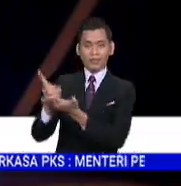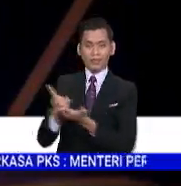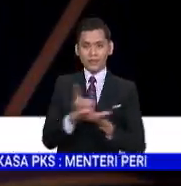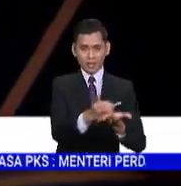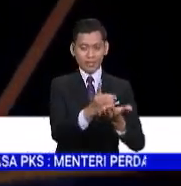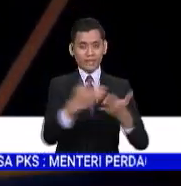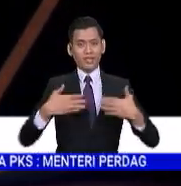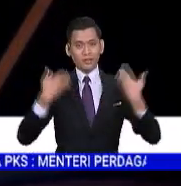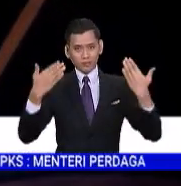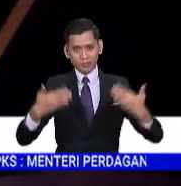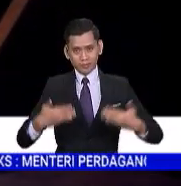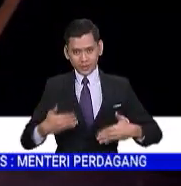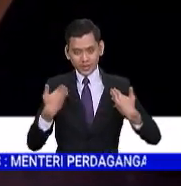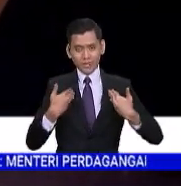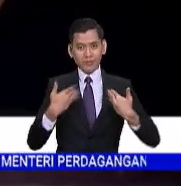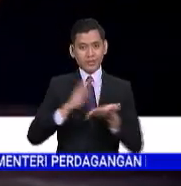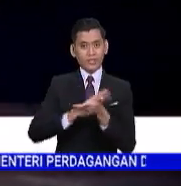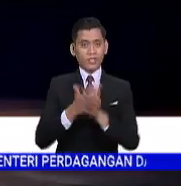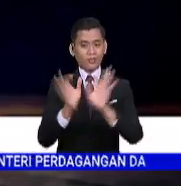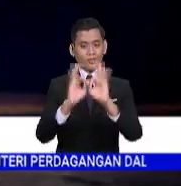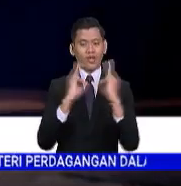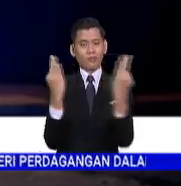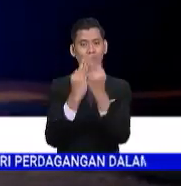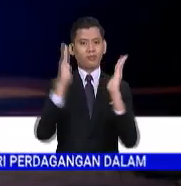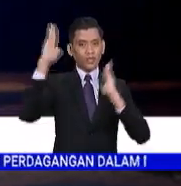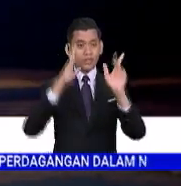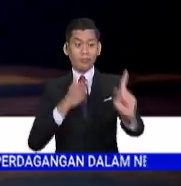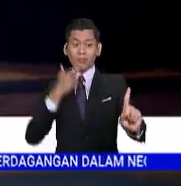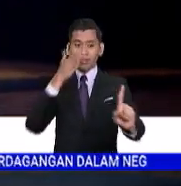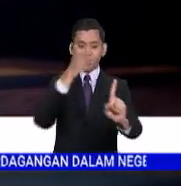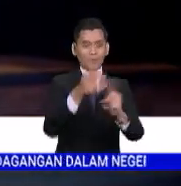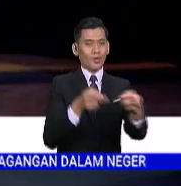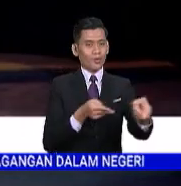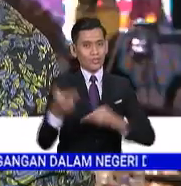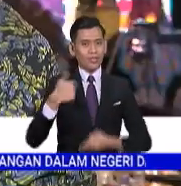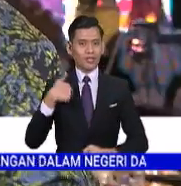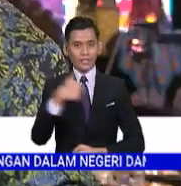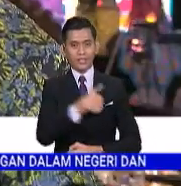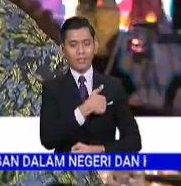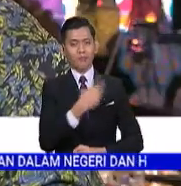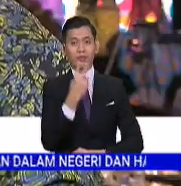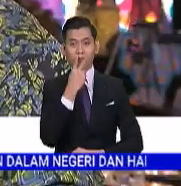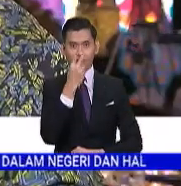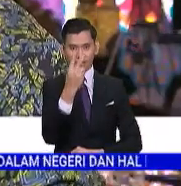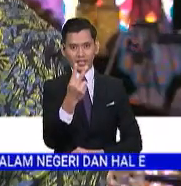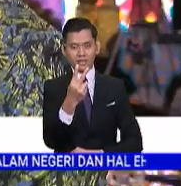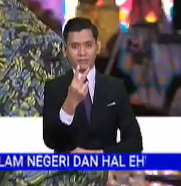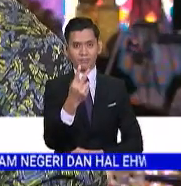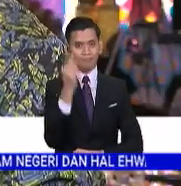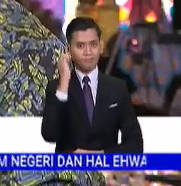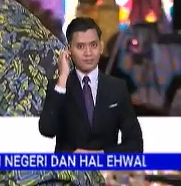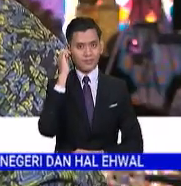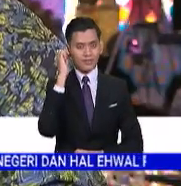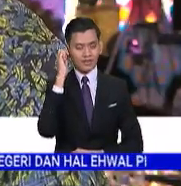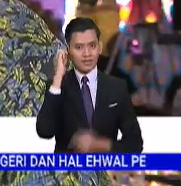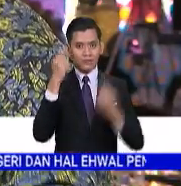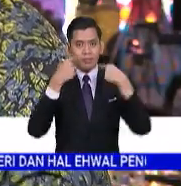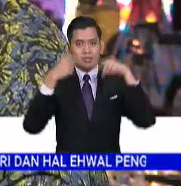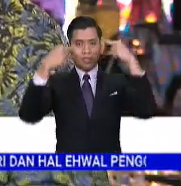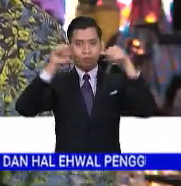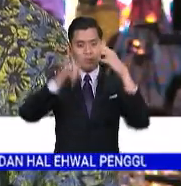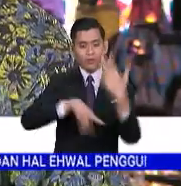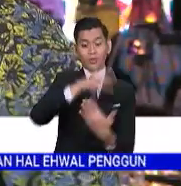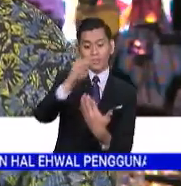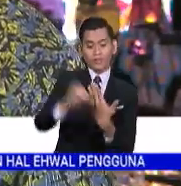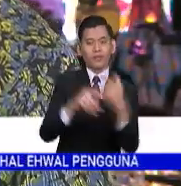Malaysia. Ini adalah merupakan satu matlamat, satu usaha yang kita bawa dalam konteks kita untuk menjayakan perkara ini. Kalau